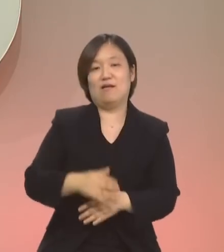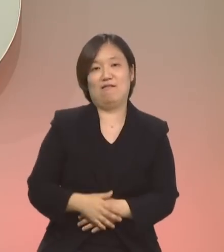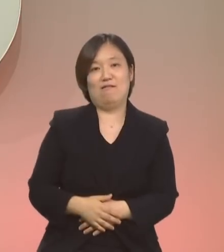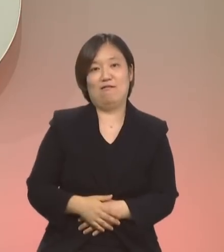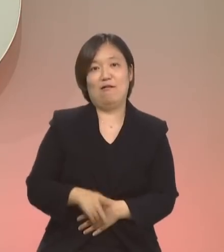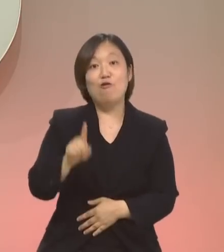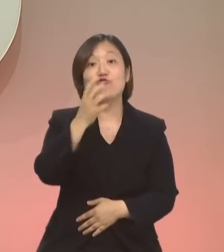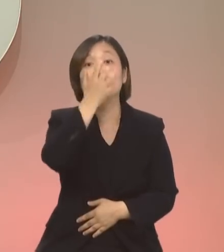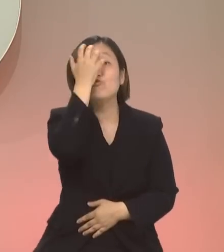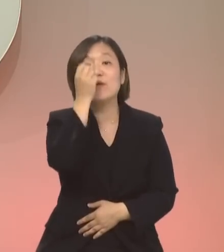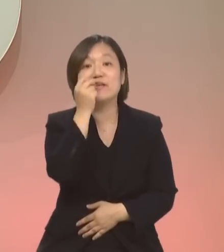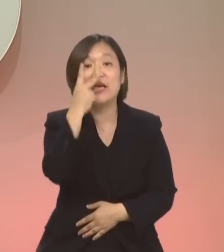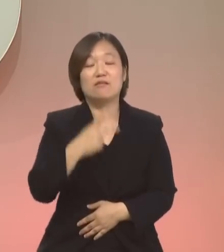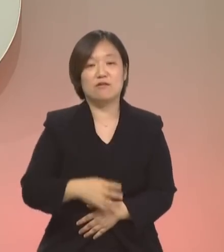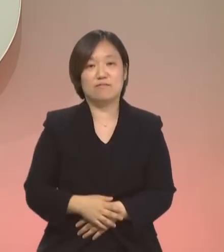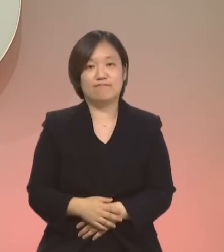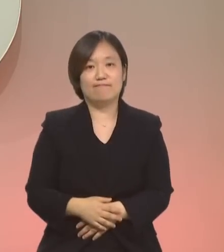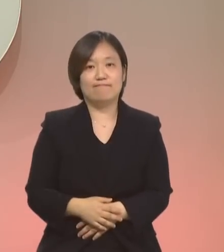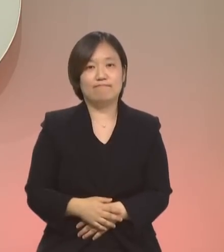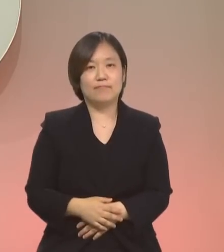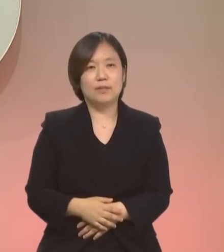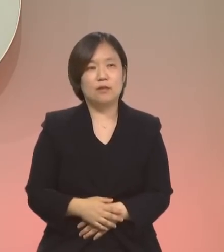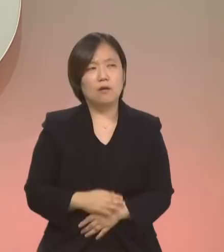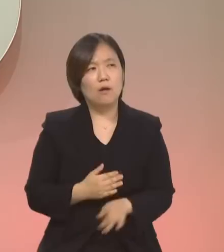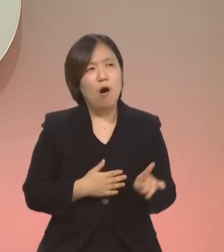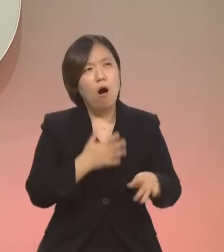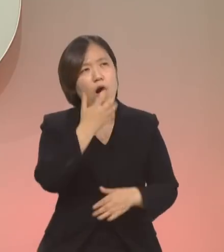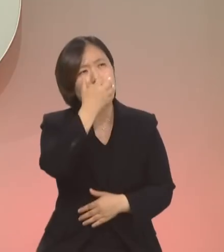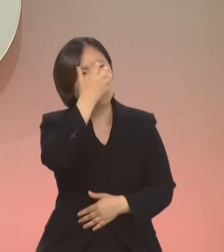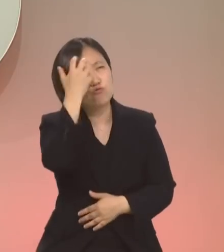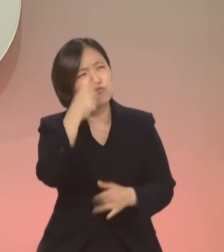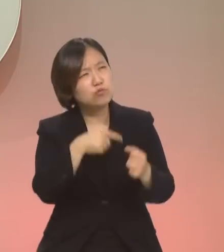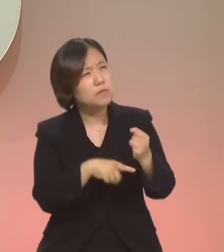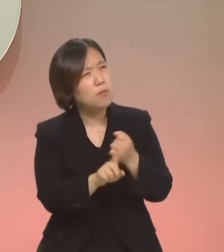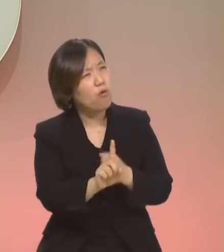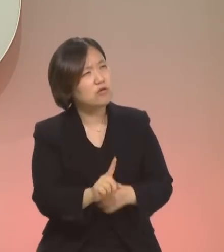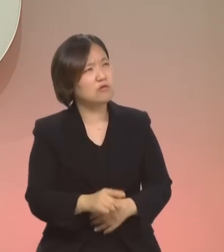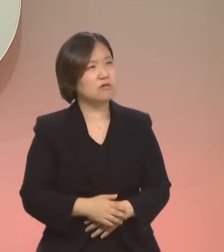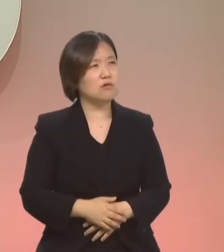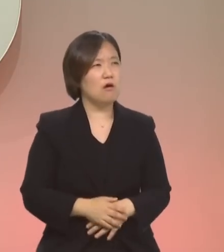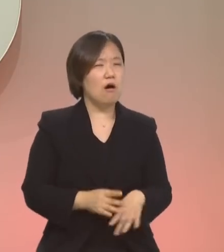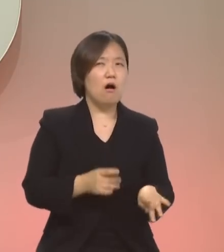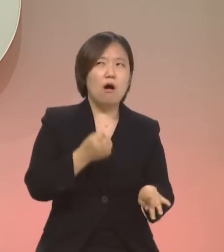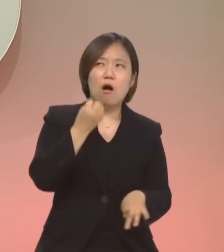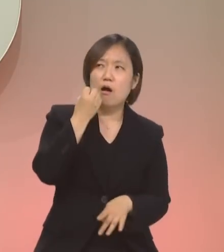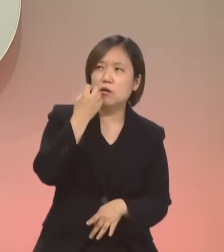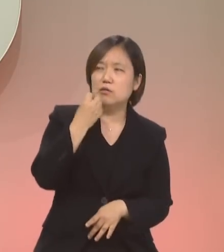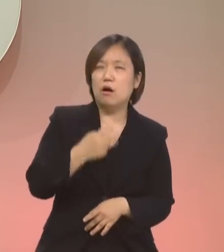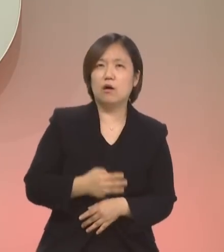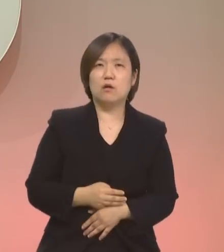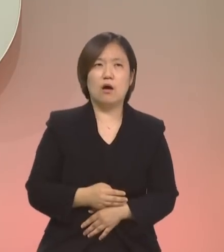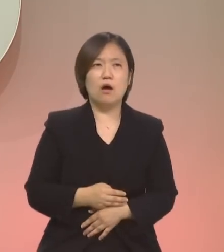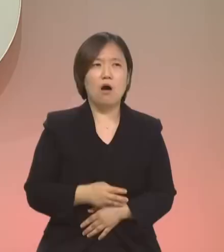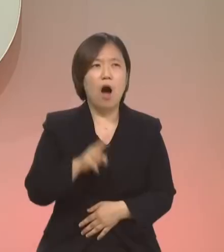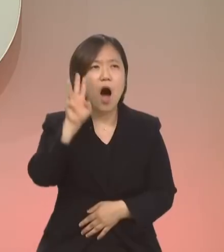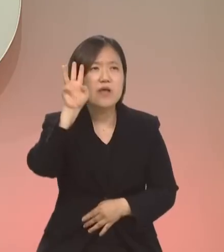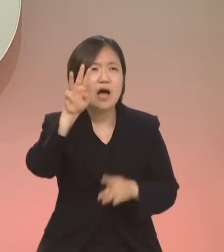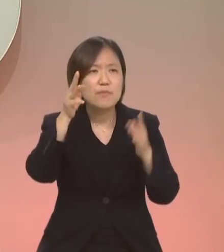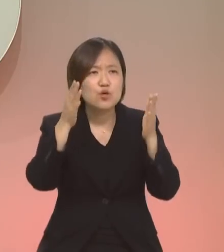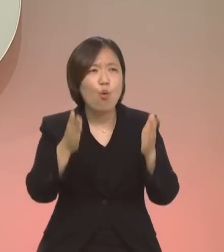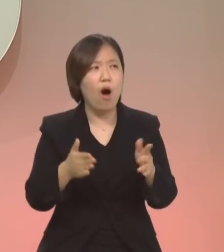잠에서 딱 깼대요 이게 무슨 꿈인가 이게 무슨 꿈이 3일 동안 무슨 꿈인가